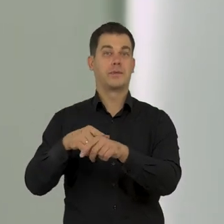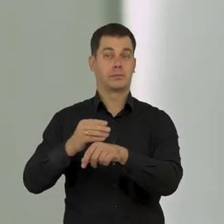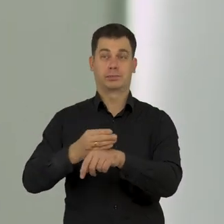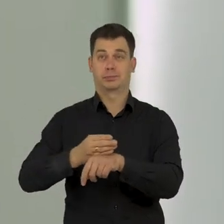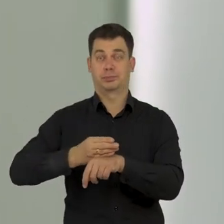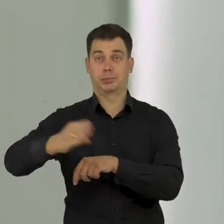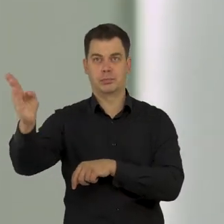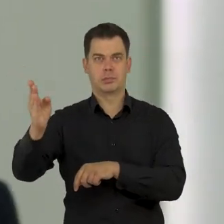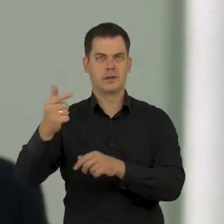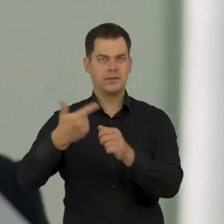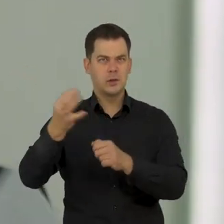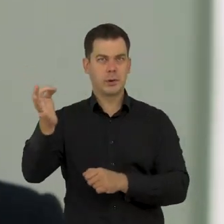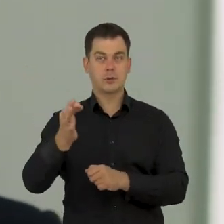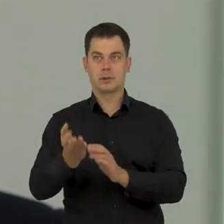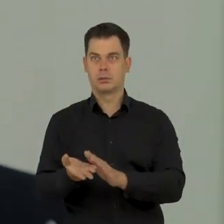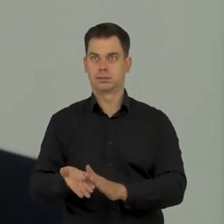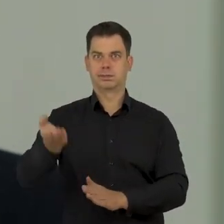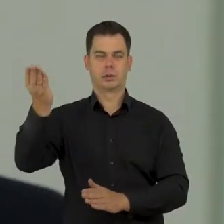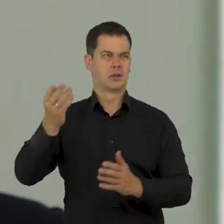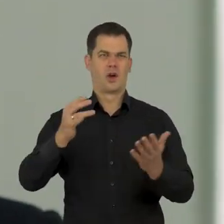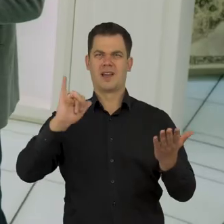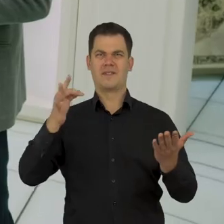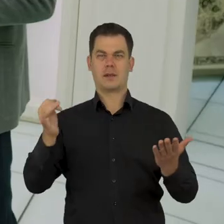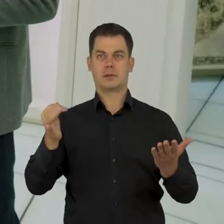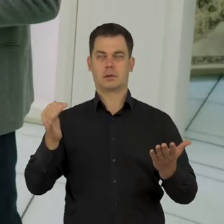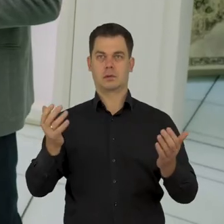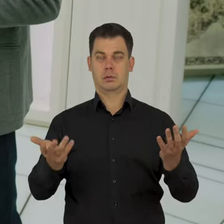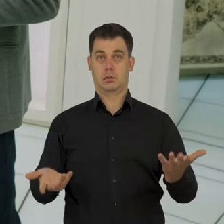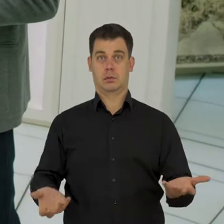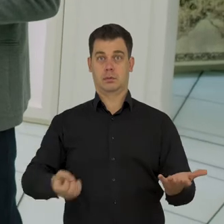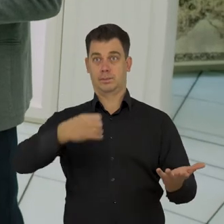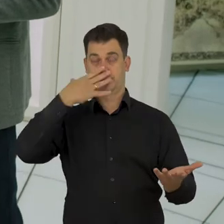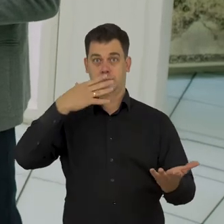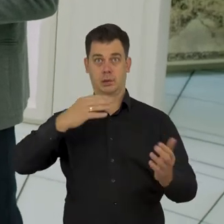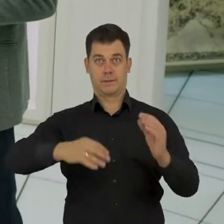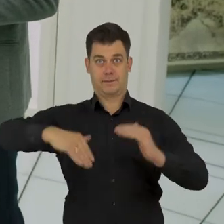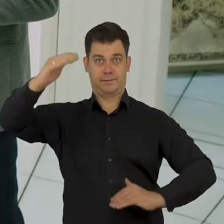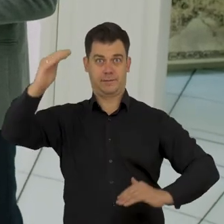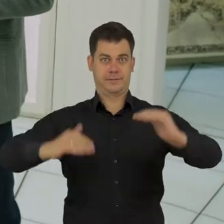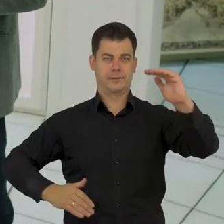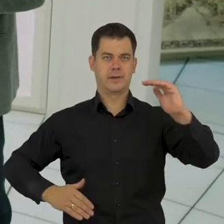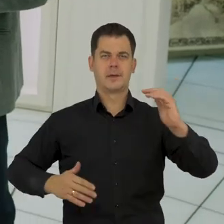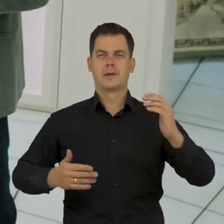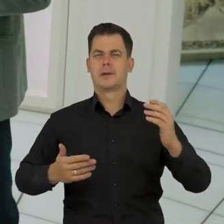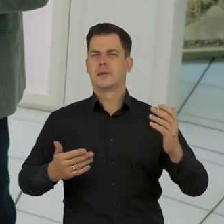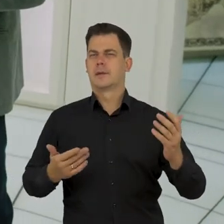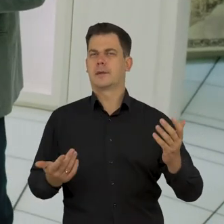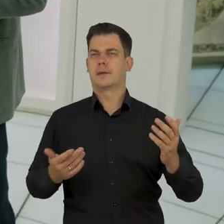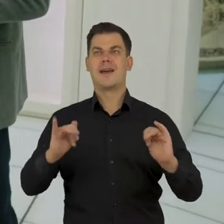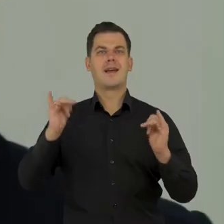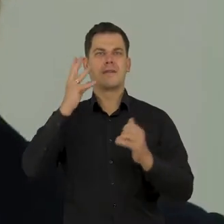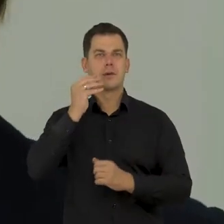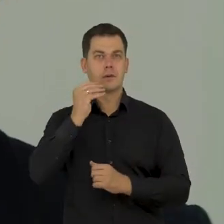między porankiem a wieczorem rosną o 20%, ona stała się nie do zniesienia, tak? Proszę